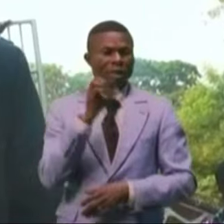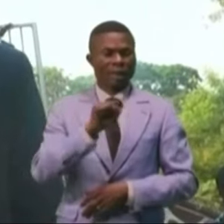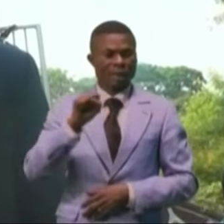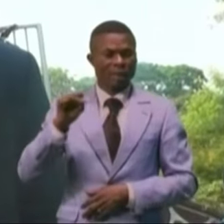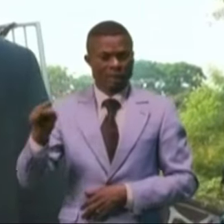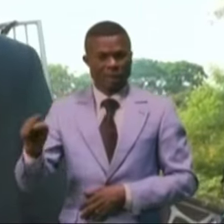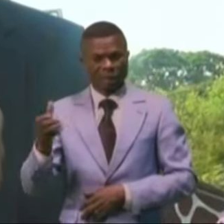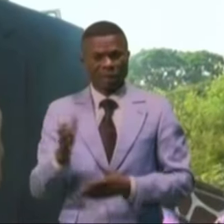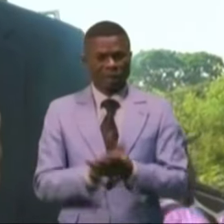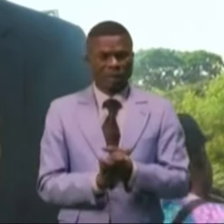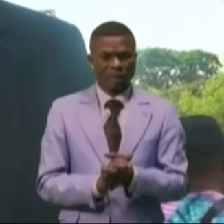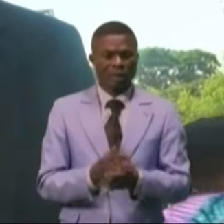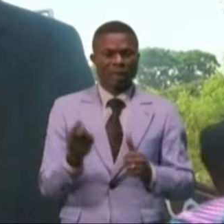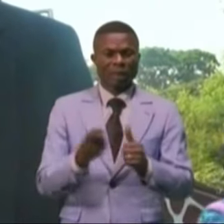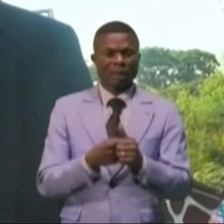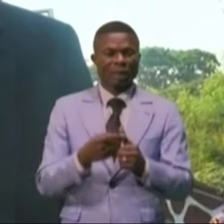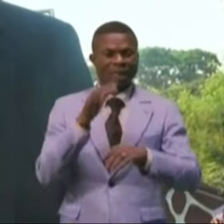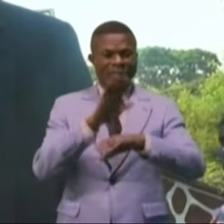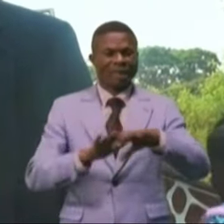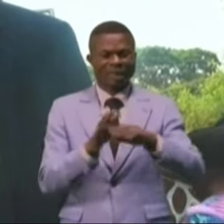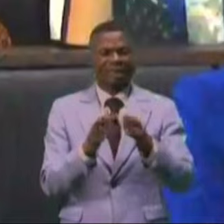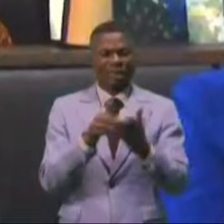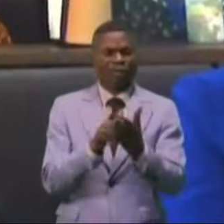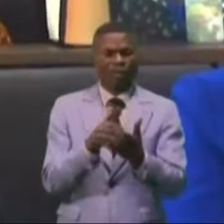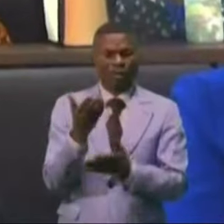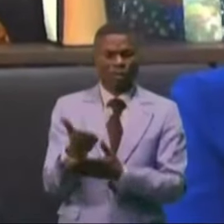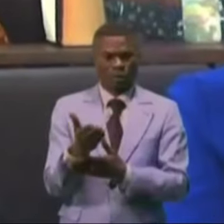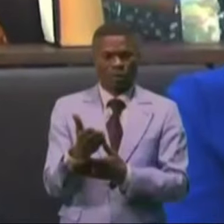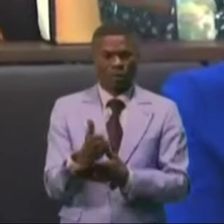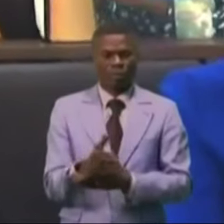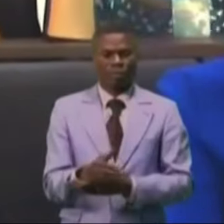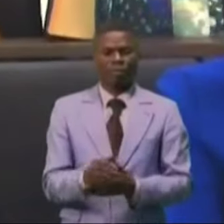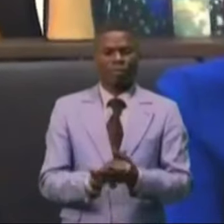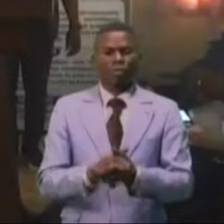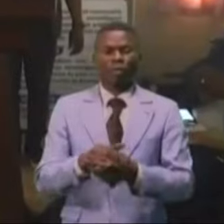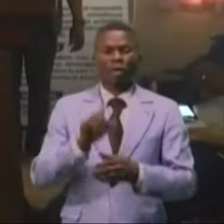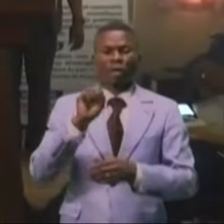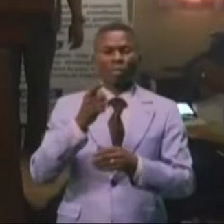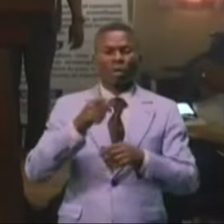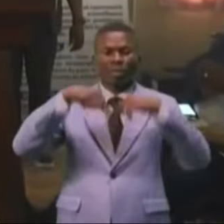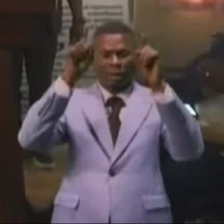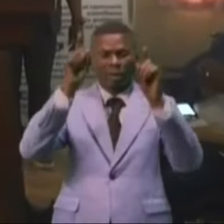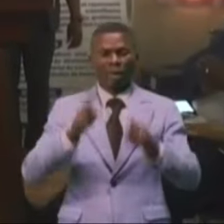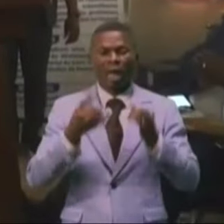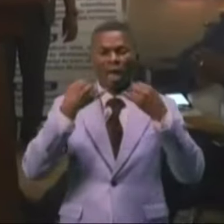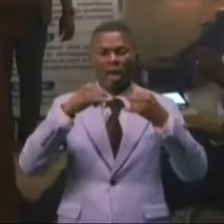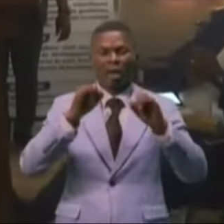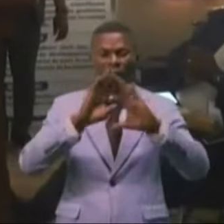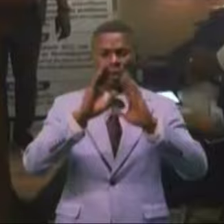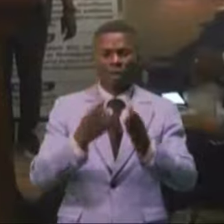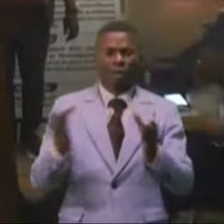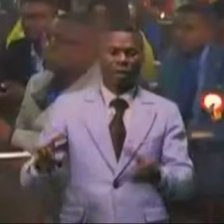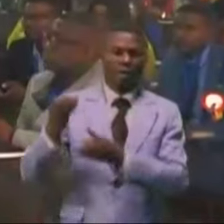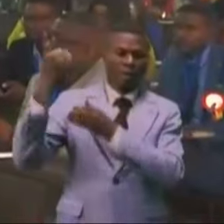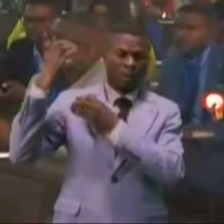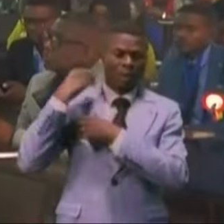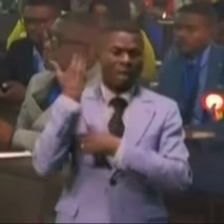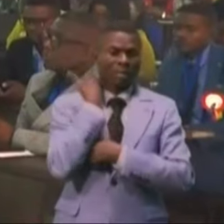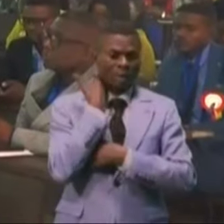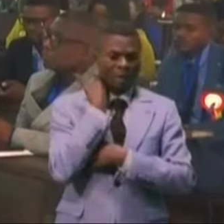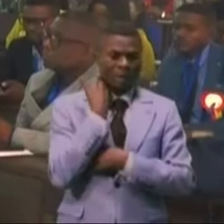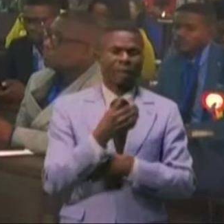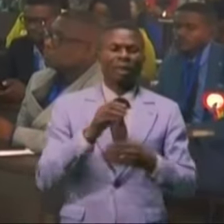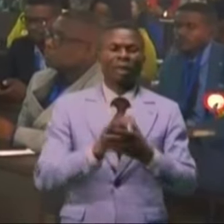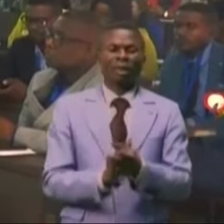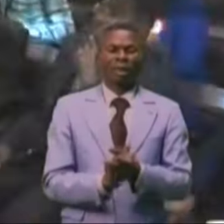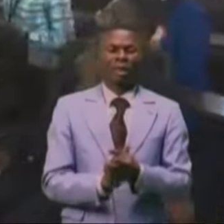a permis que ce congrès s'est réalisé. Pour la quatrième édition, des médecins formés pour la prise en charge de la drépanocytose ont reçu